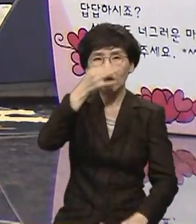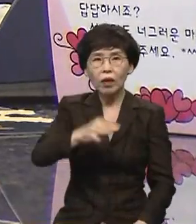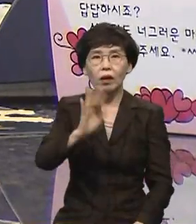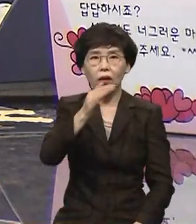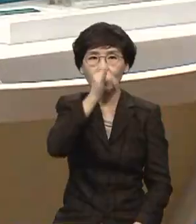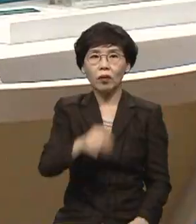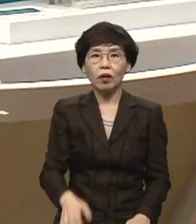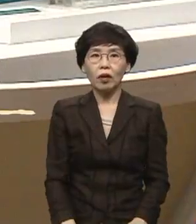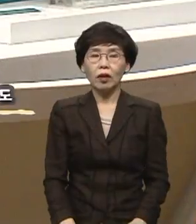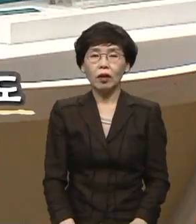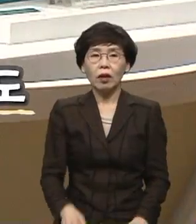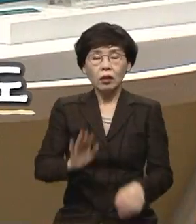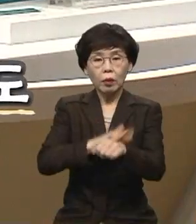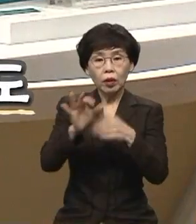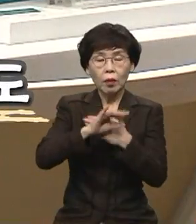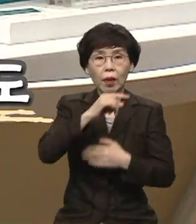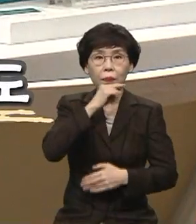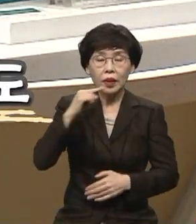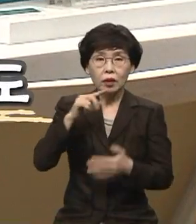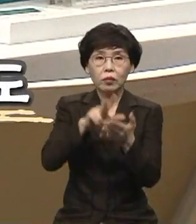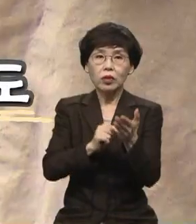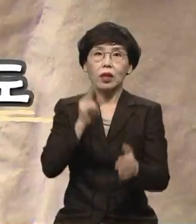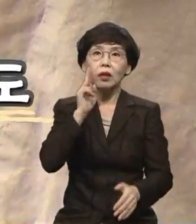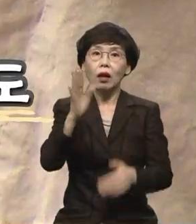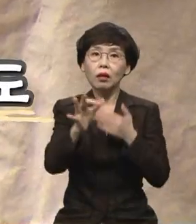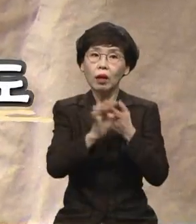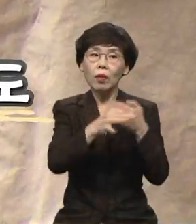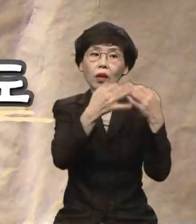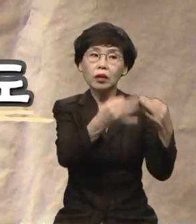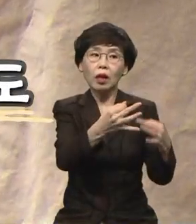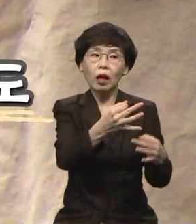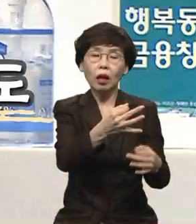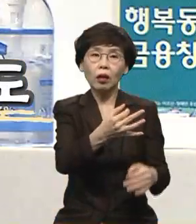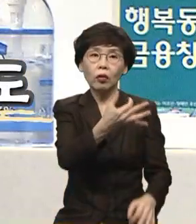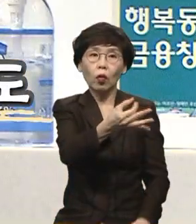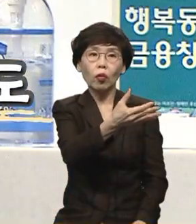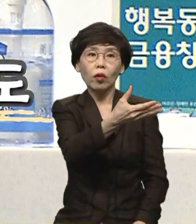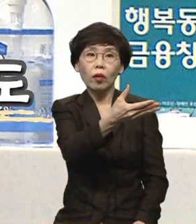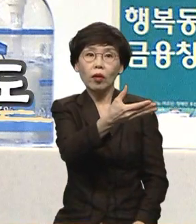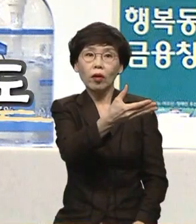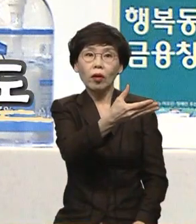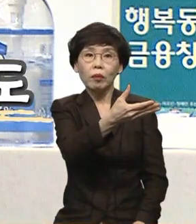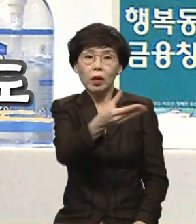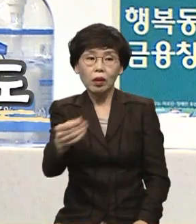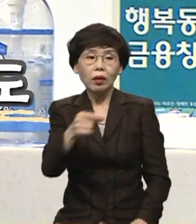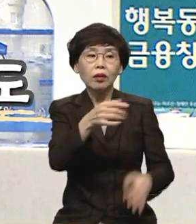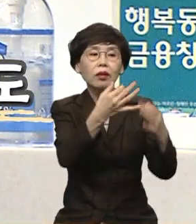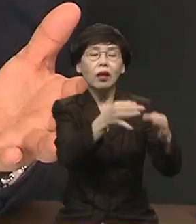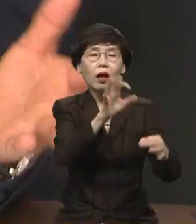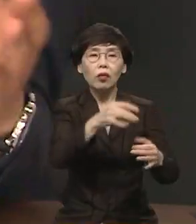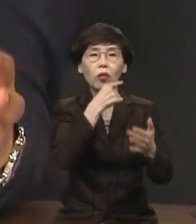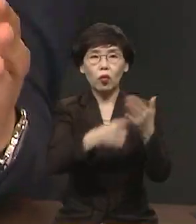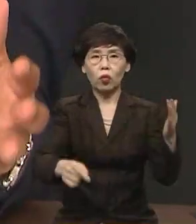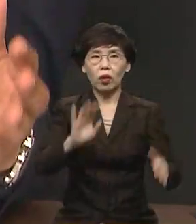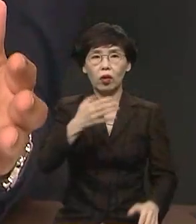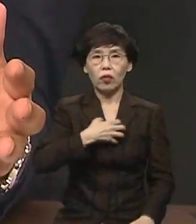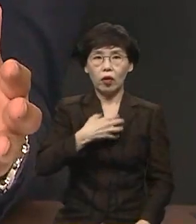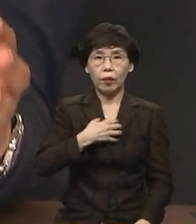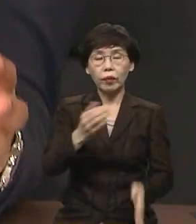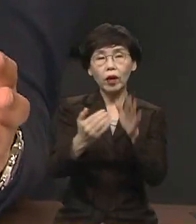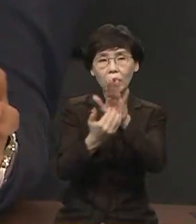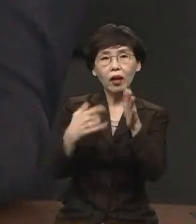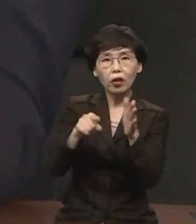있습니다. 자칫 부채 문제가 심각해지면 금융권의 부실로 이어질 수 있다는 우려도 나옵니다. 방지하기